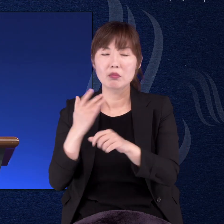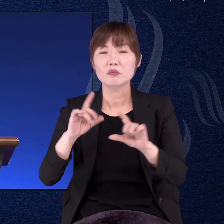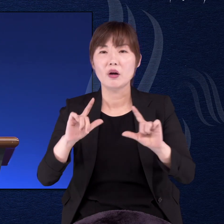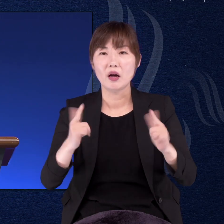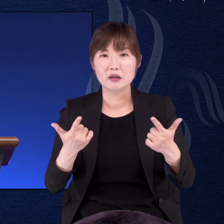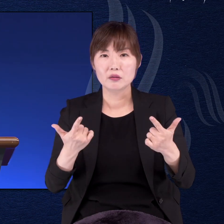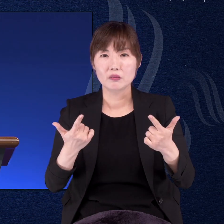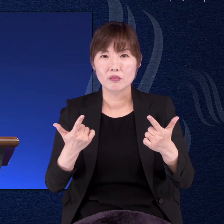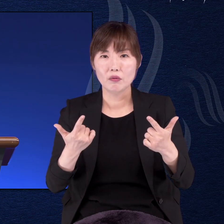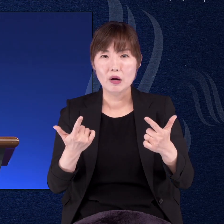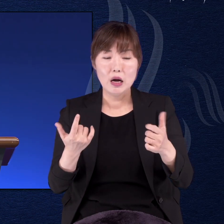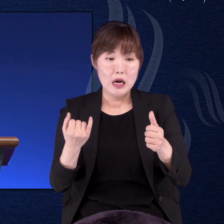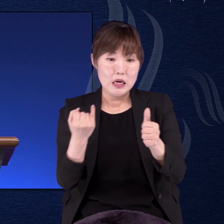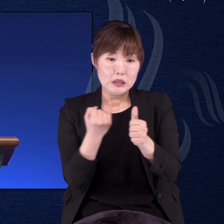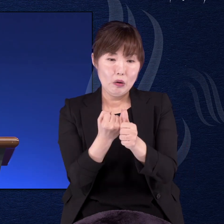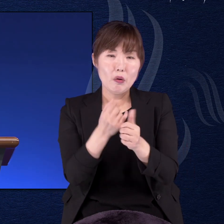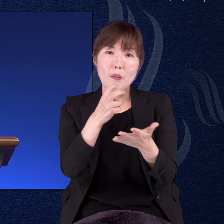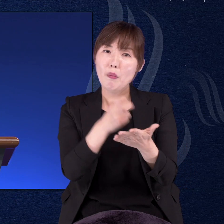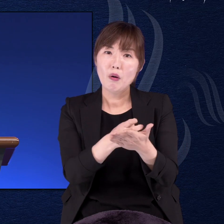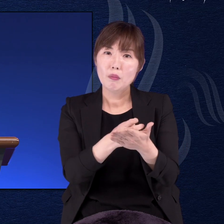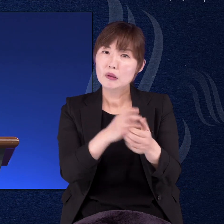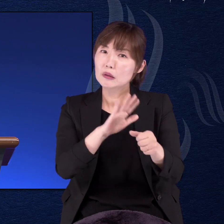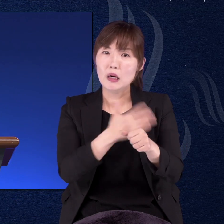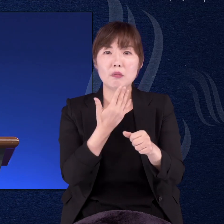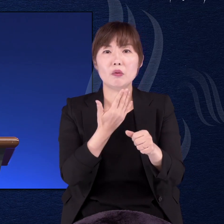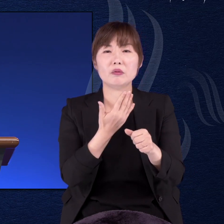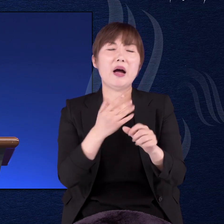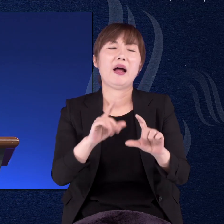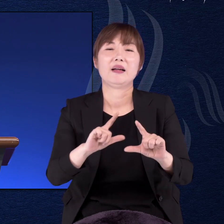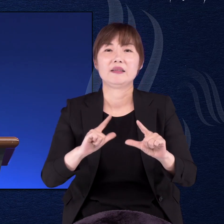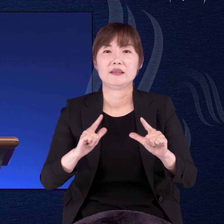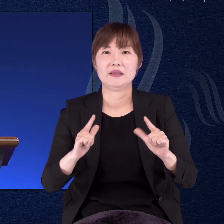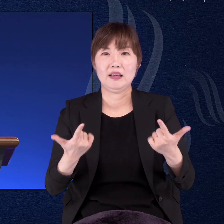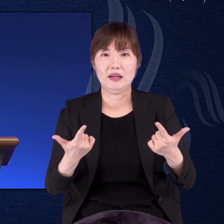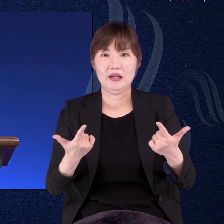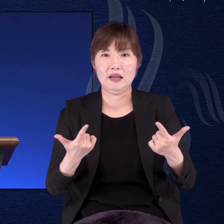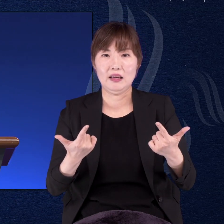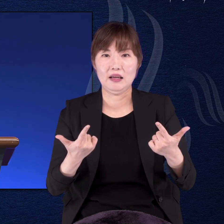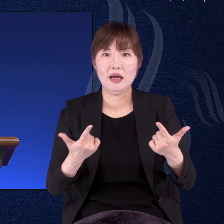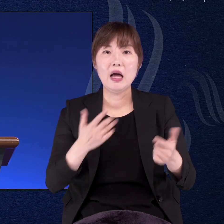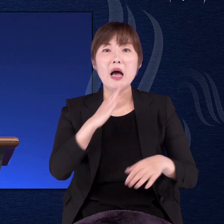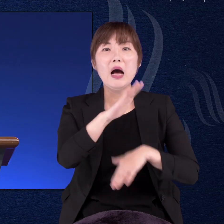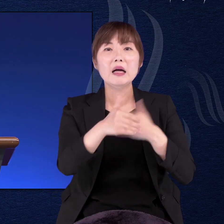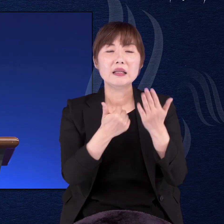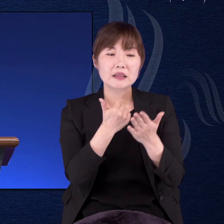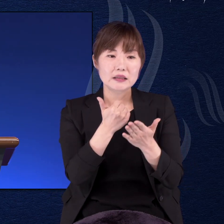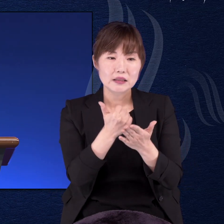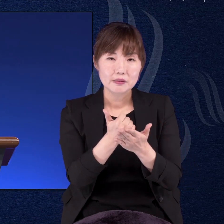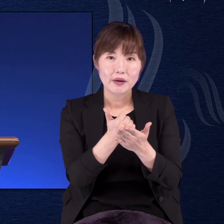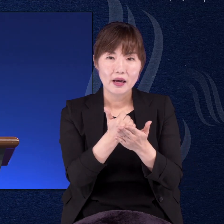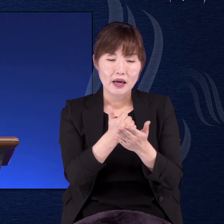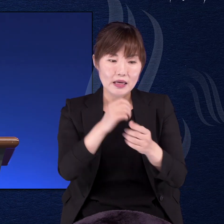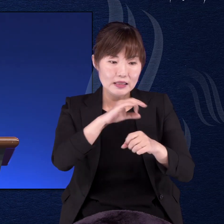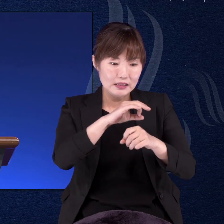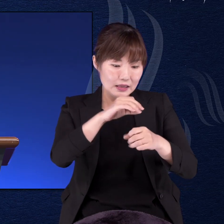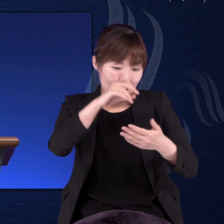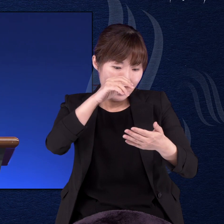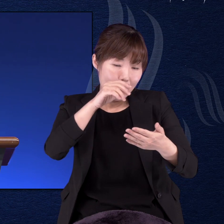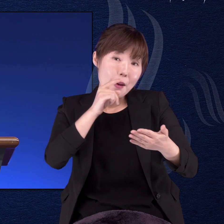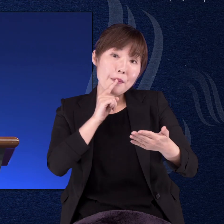하나님의 그 매뉴얼을 모르는 내 무지함 때문이었구나. 내가